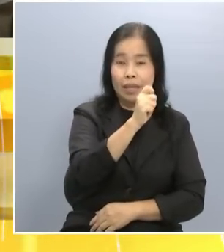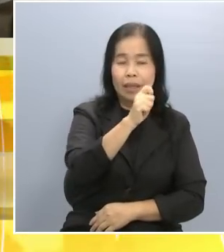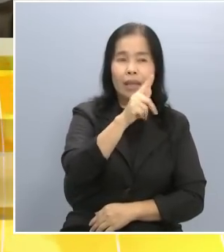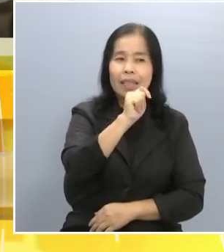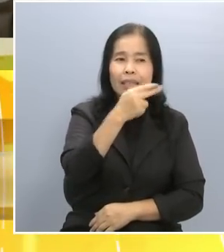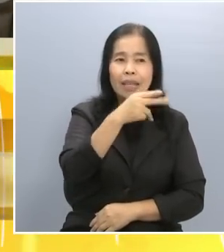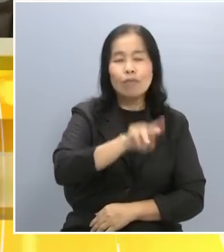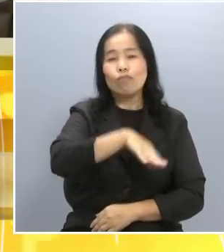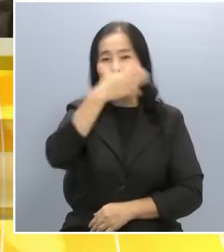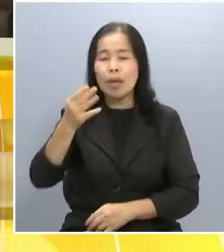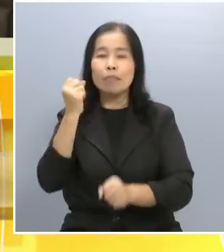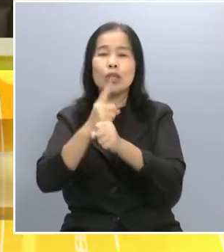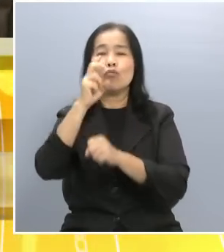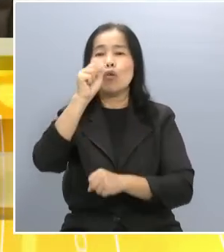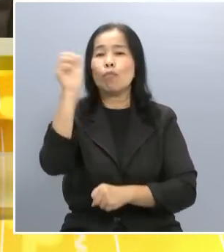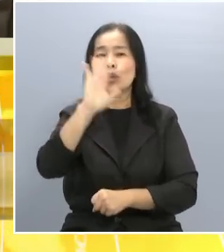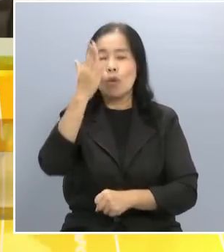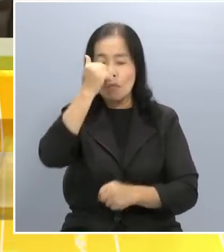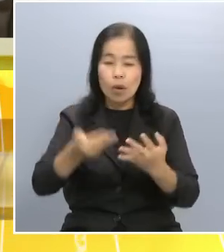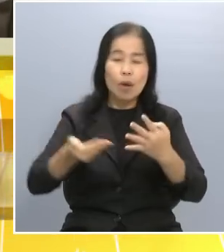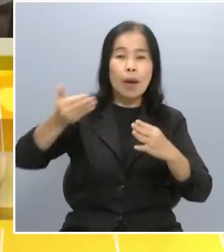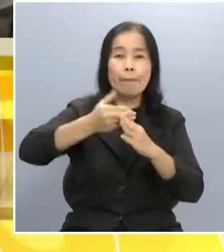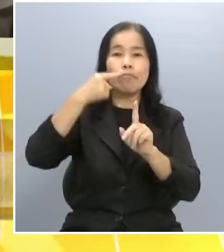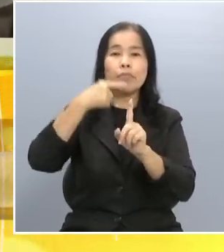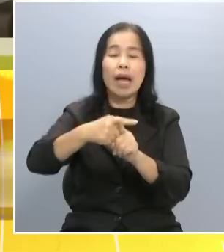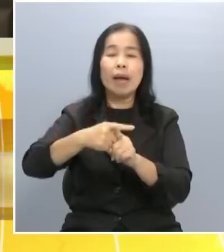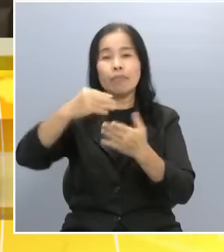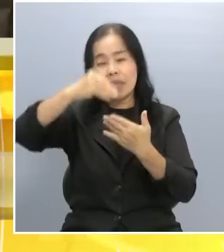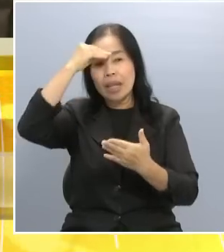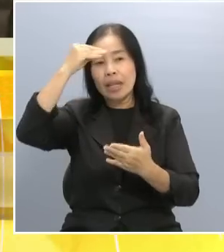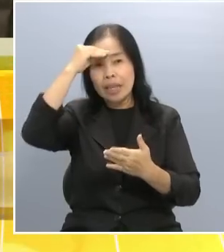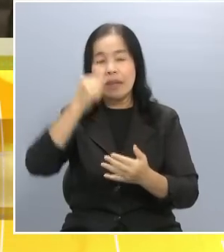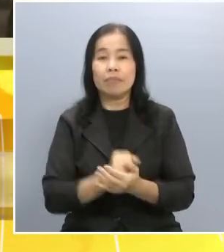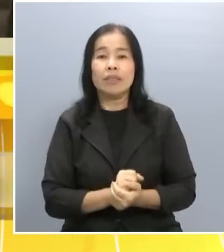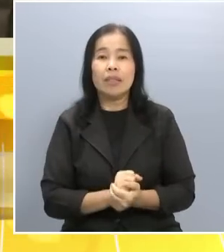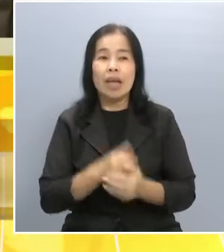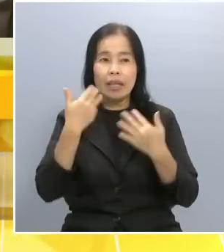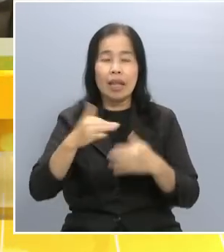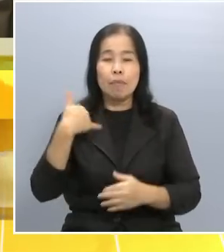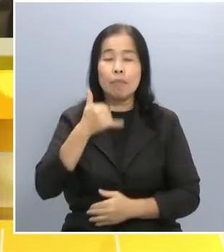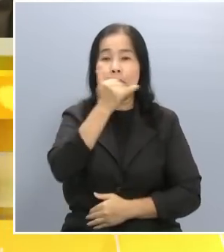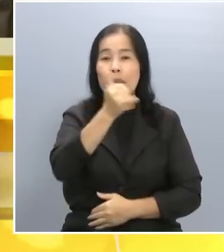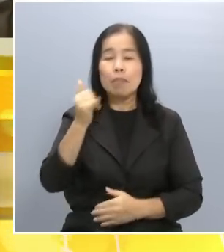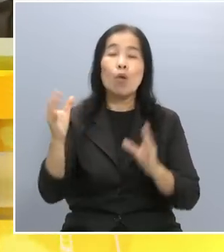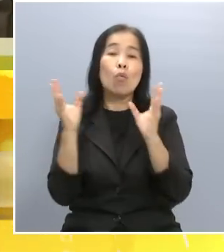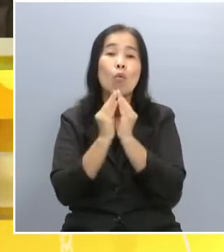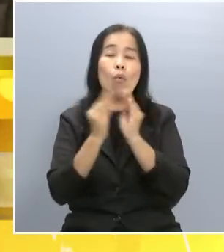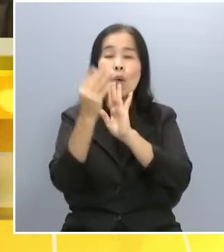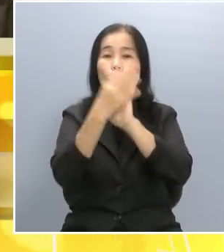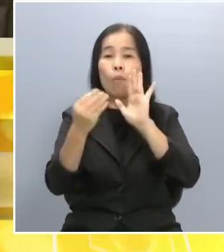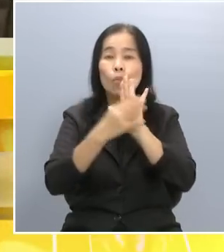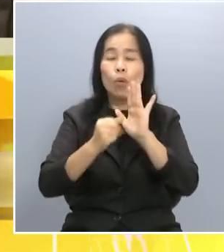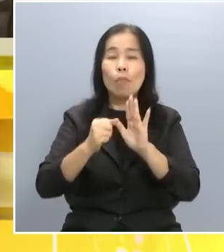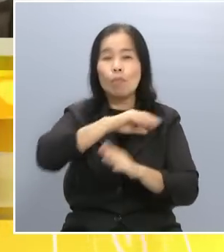ไม่ต้อง 2ปีไม่ต้อง 2คลองยศอีก 1ปีก็จะได้เป็นร้อยตำรวจเอกซึ่งคนที่เข้าอบรมร่วมกันในรุ่นเดียวกันทั้ง 350คน